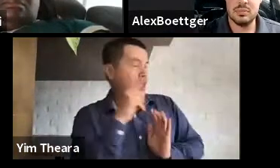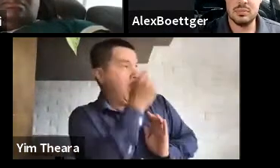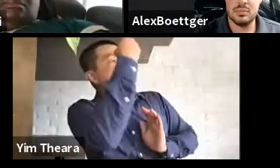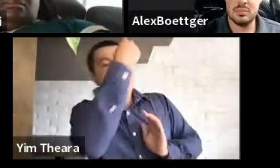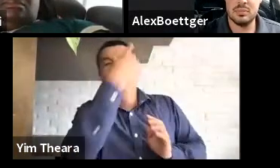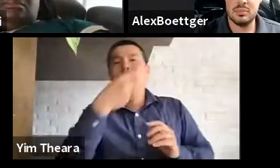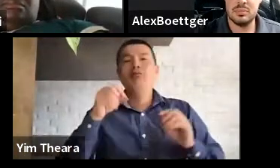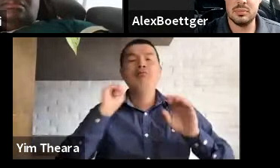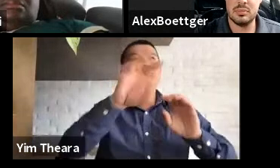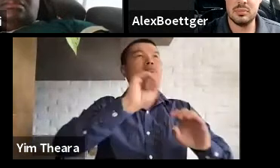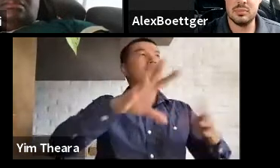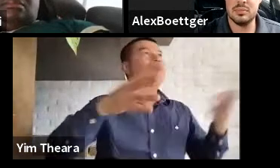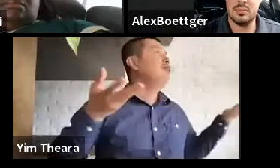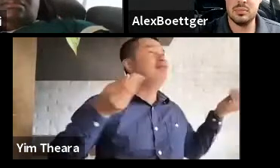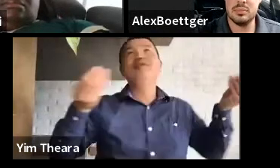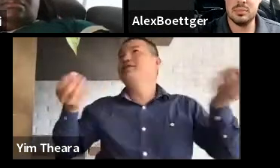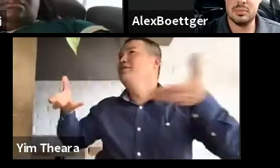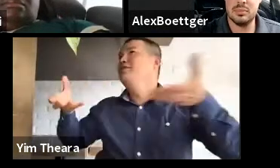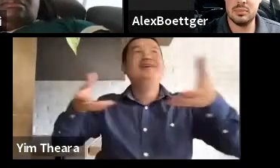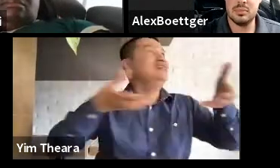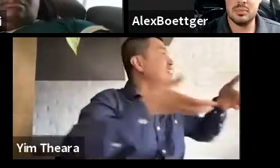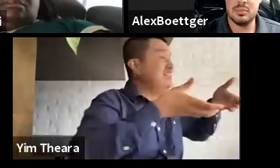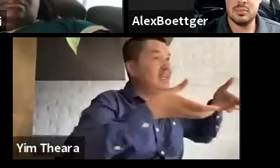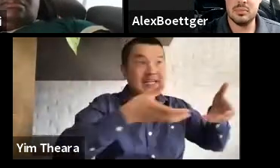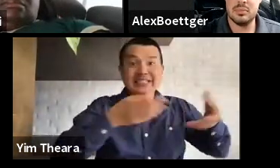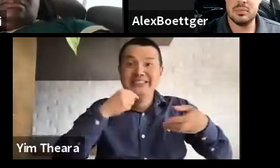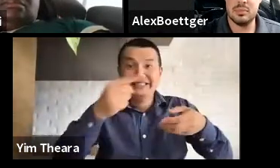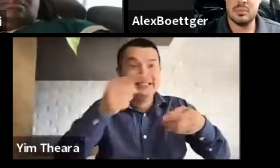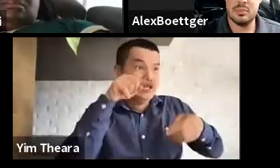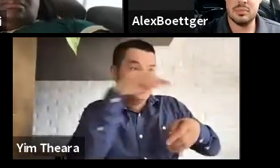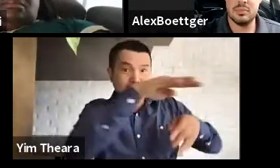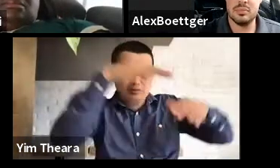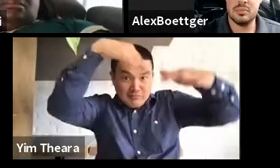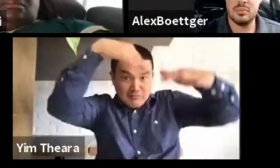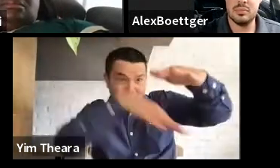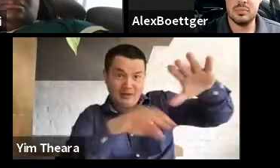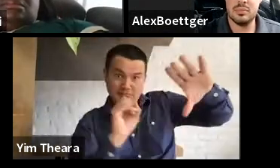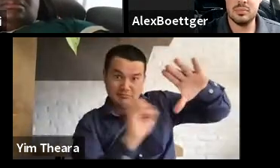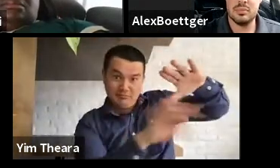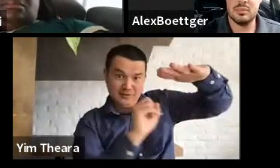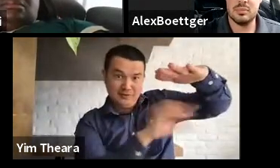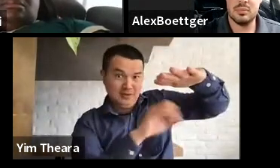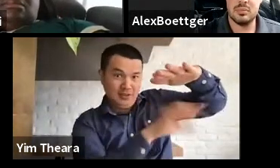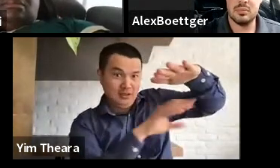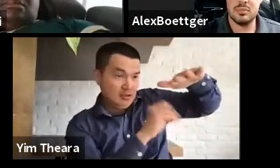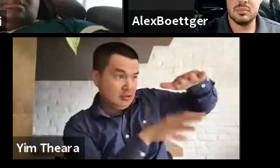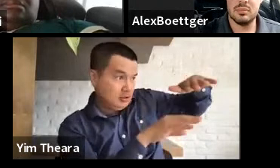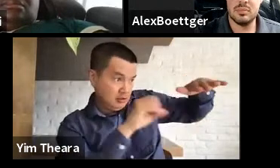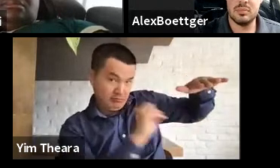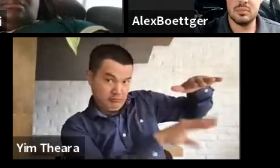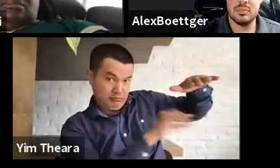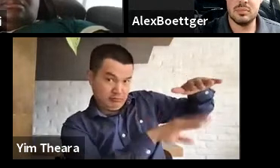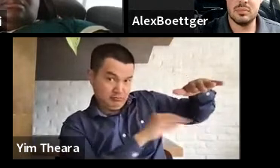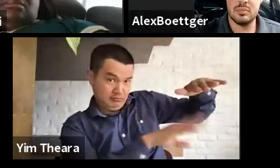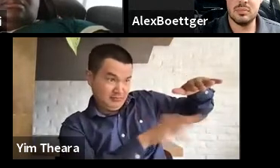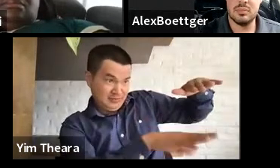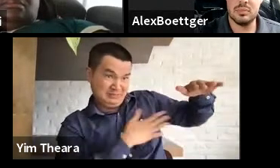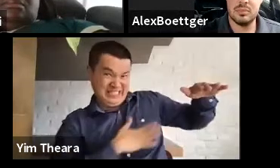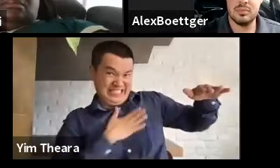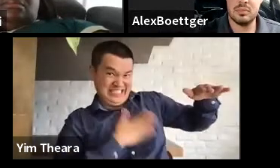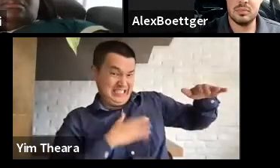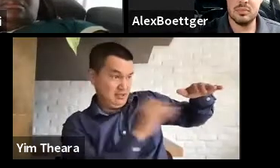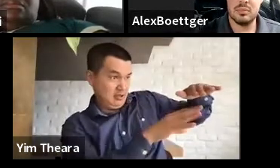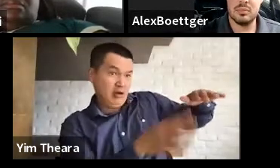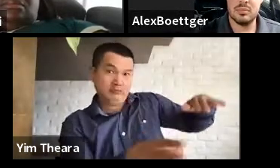signe va correspondre à l'endroit. Donc, si vous dites ranger dans les tonneuses, mais si vous avez sous